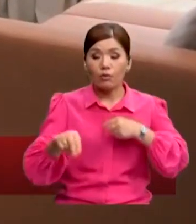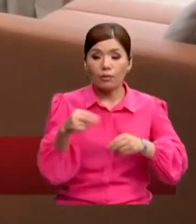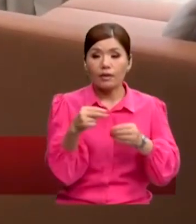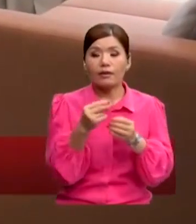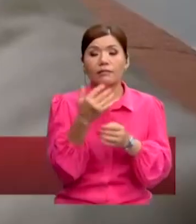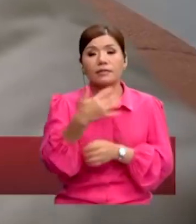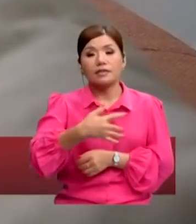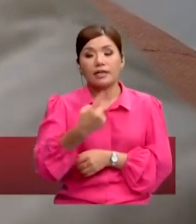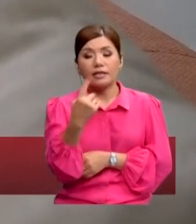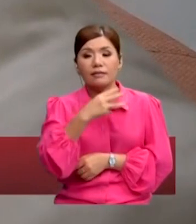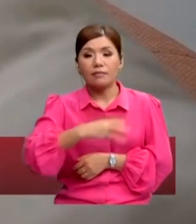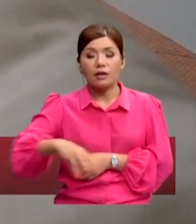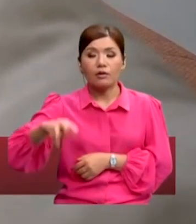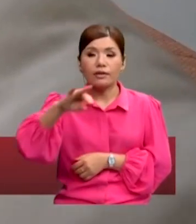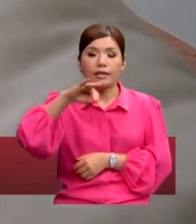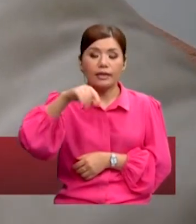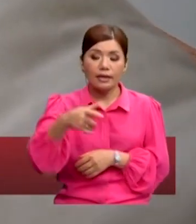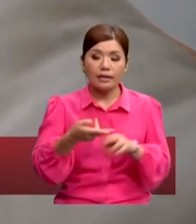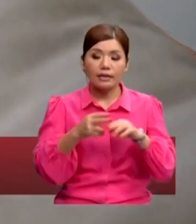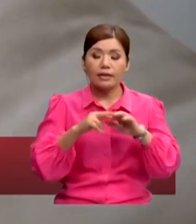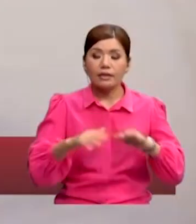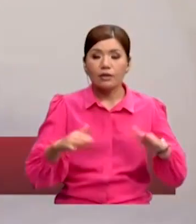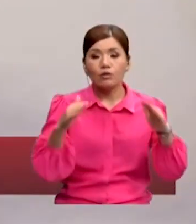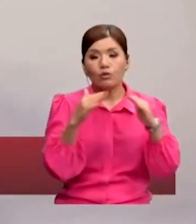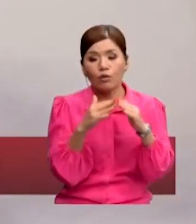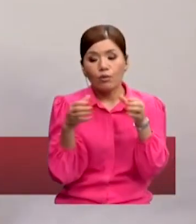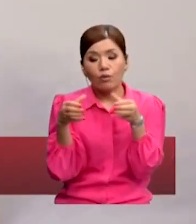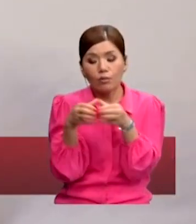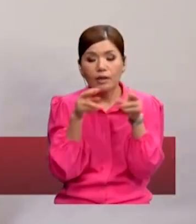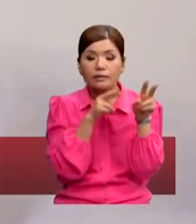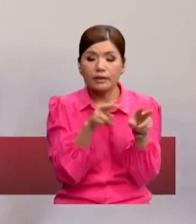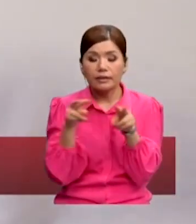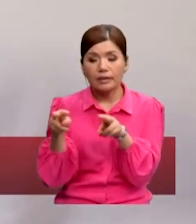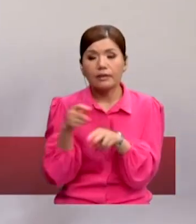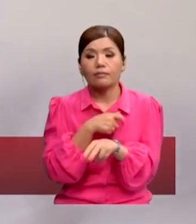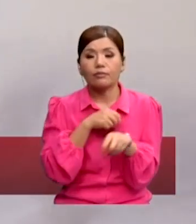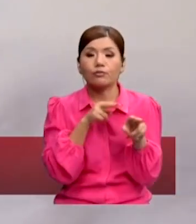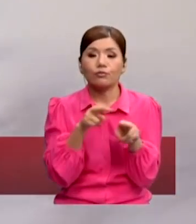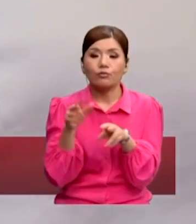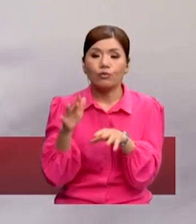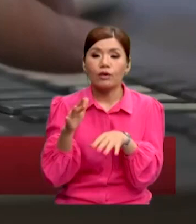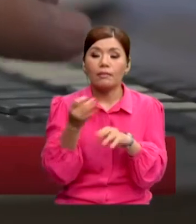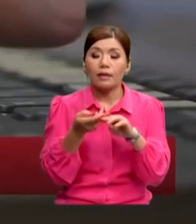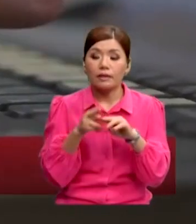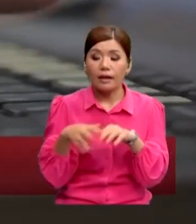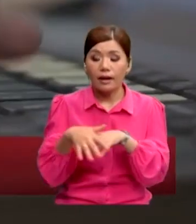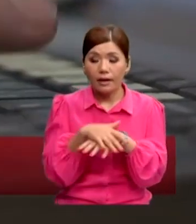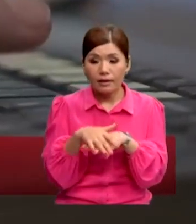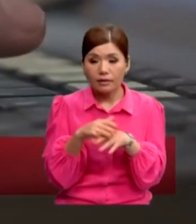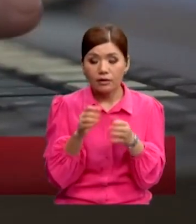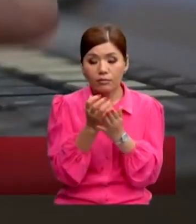выделил 51 миллион тенге. Дети будут жить в доме группой под присмотром наставников. Благотворительный фонд «Халык» создан